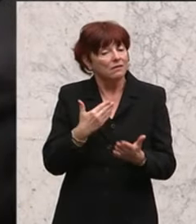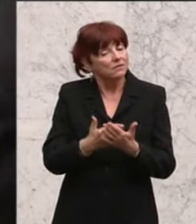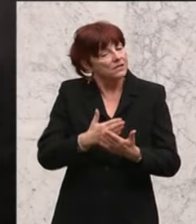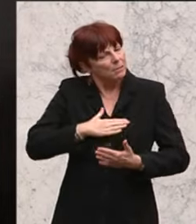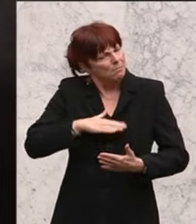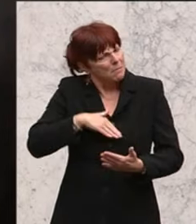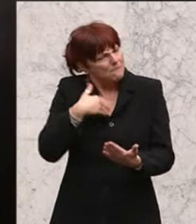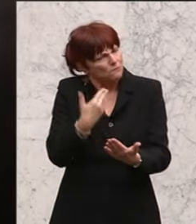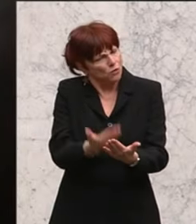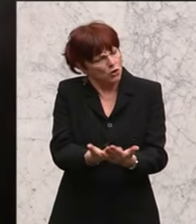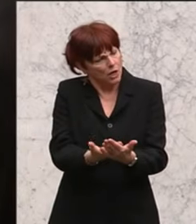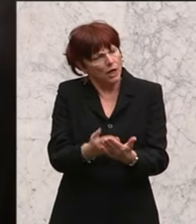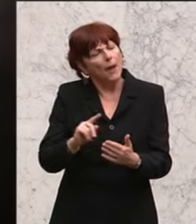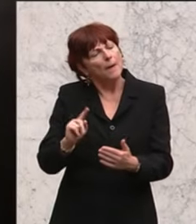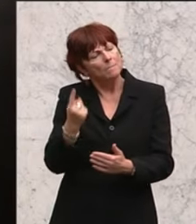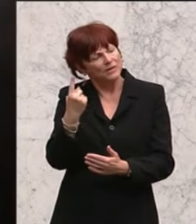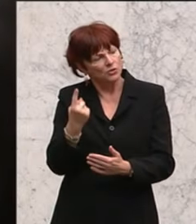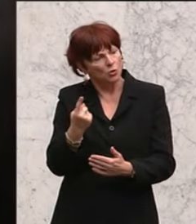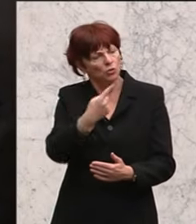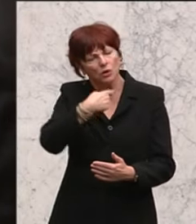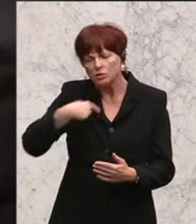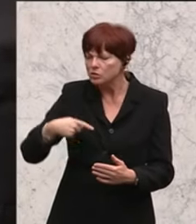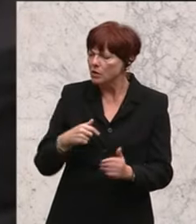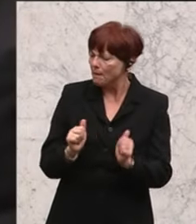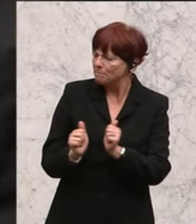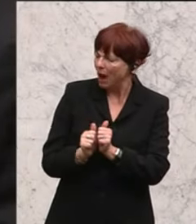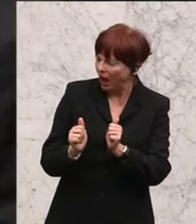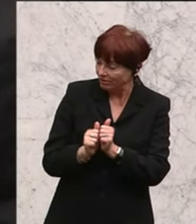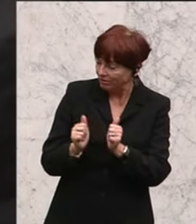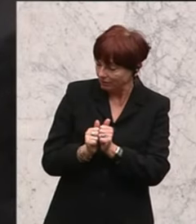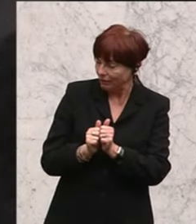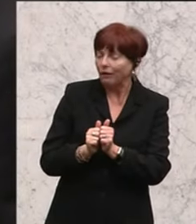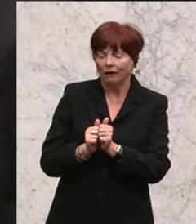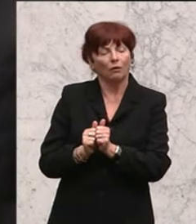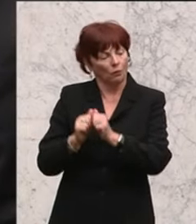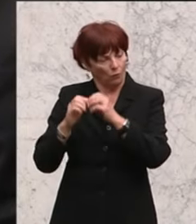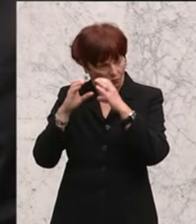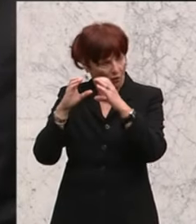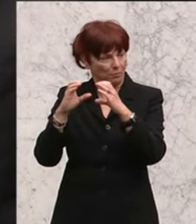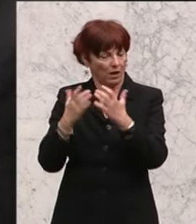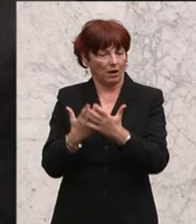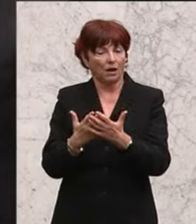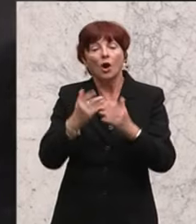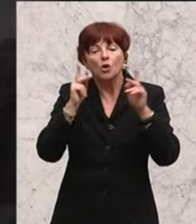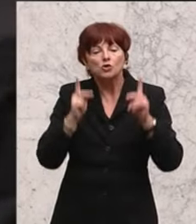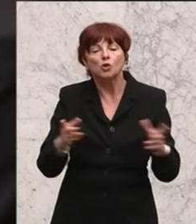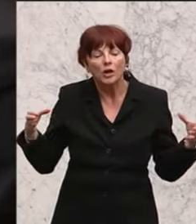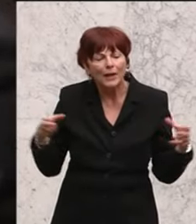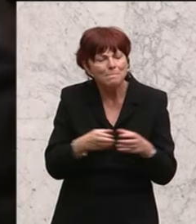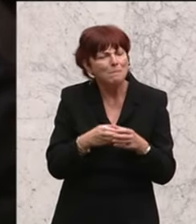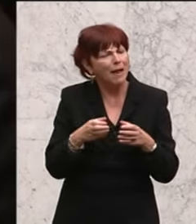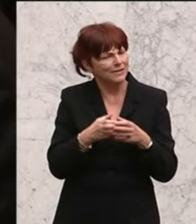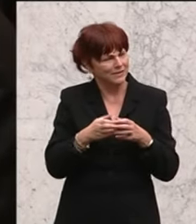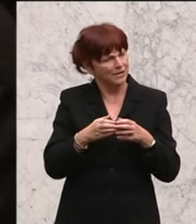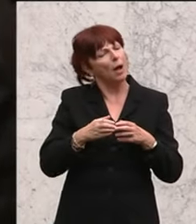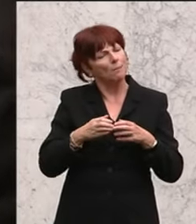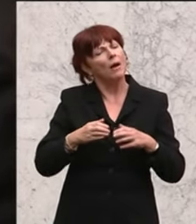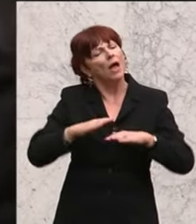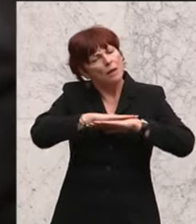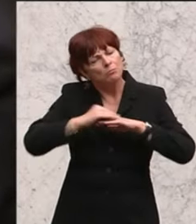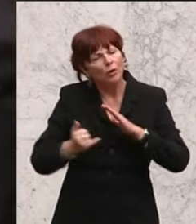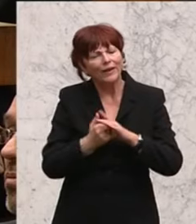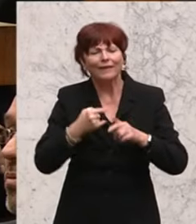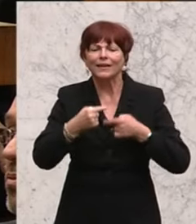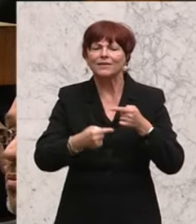Vorschlag, insbesondere an unseren Partner in der Regierung, dass wir hier gemeinsam ein Projekt entwickeln, das man vielleicht mit dem Wort New Deal beschreiben